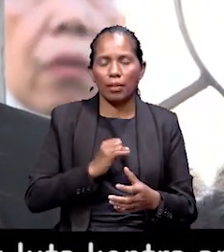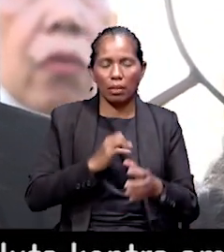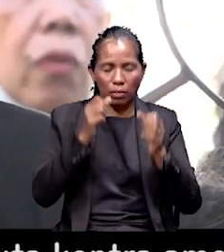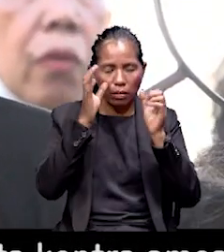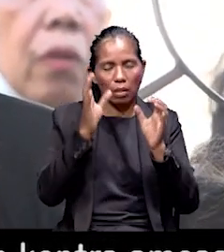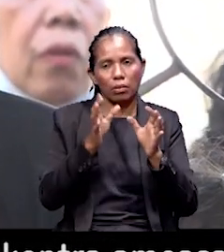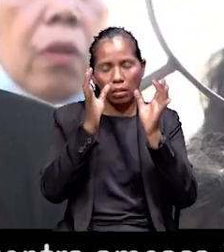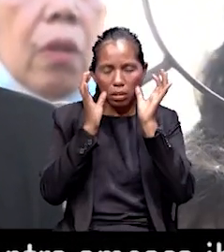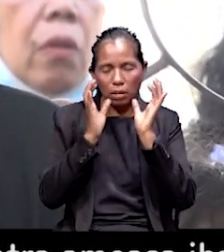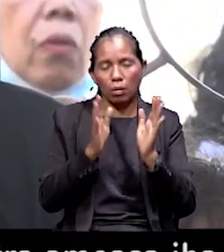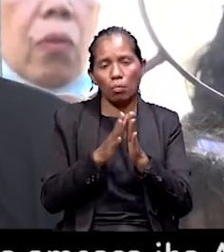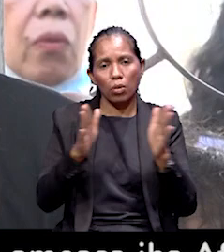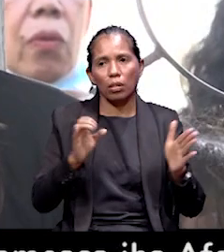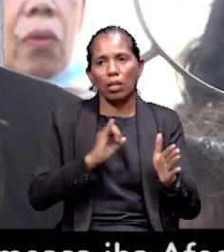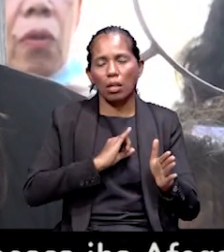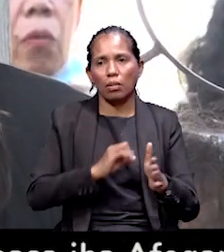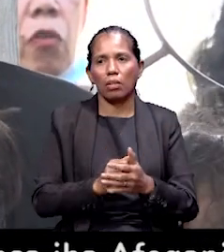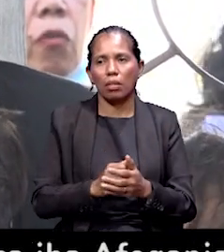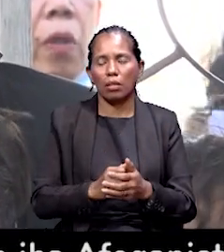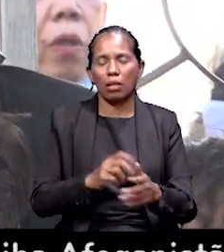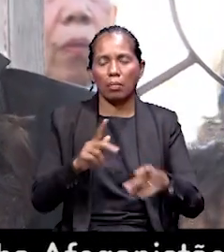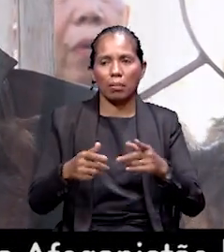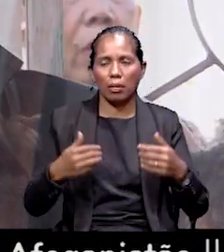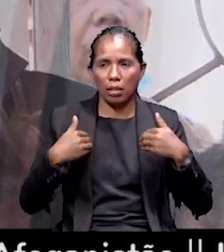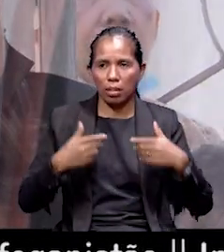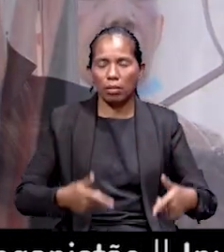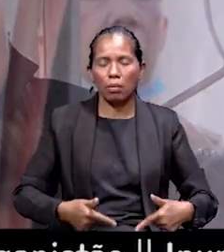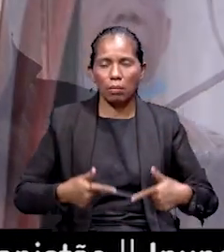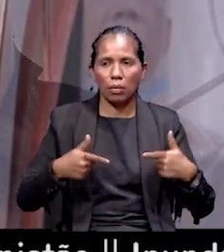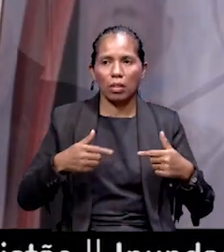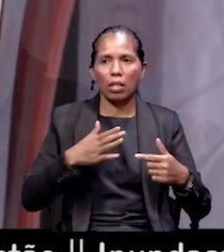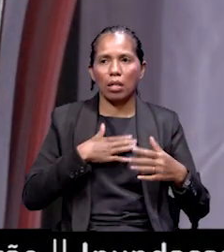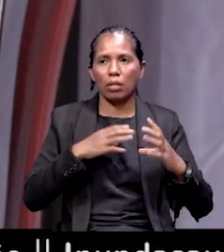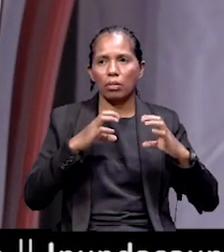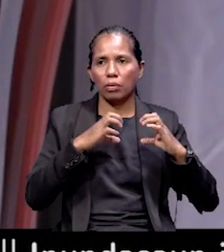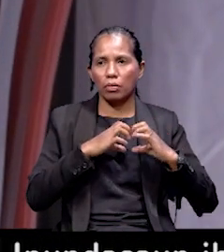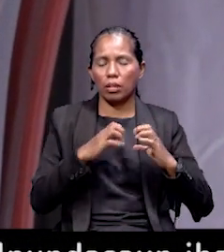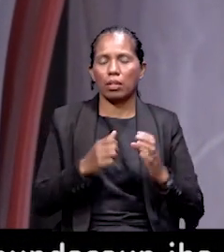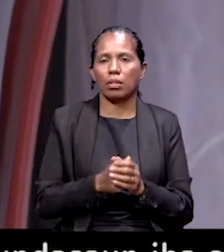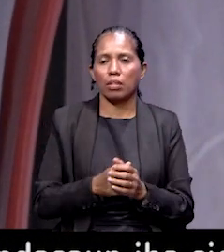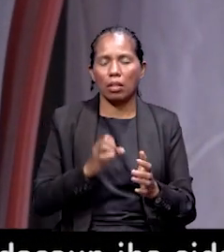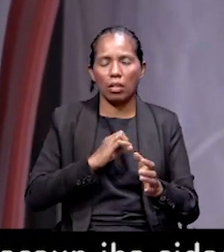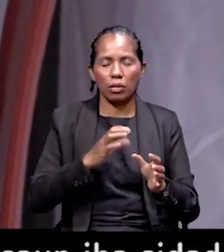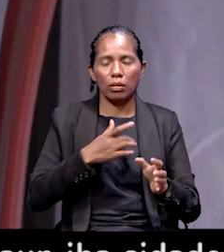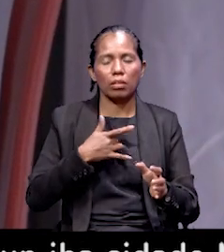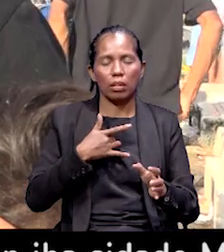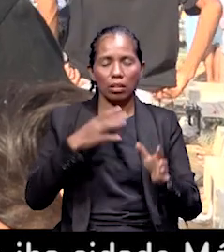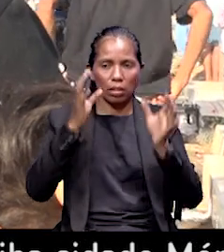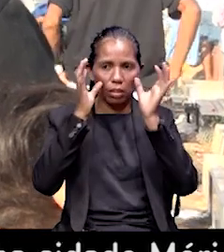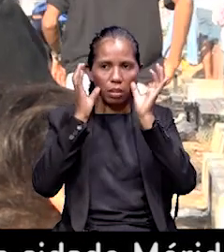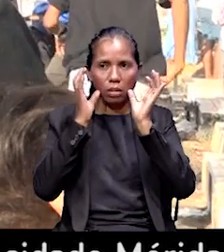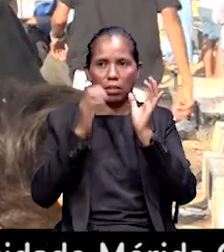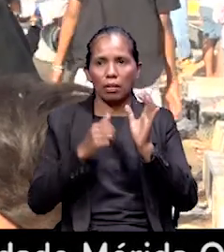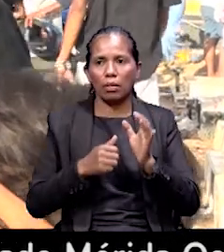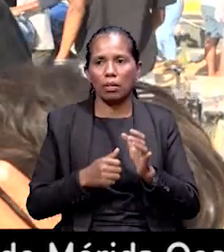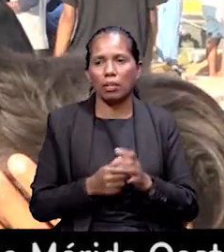bahang. Ema nebe be hau yau ni moris, hau ni fuang, mak ses di udang sorin ni tristeza bo tida bahang.